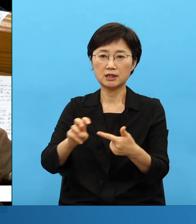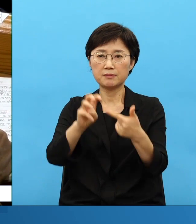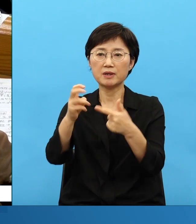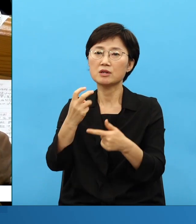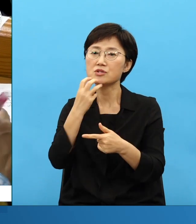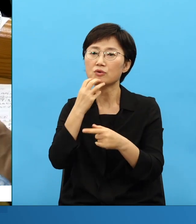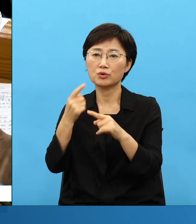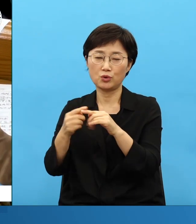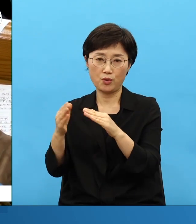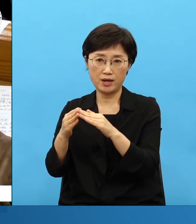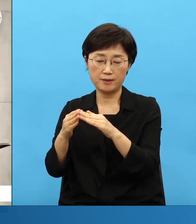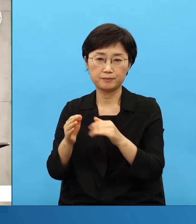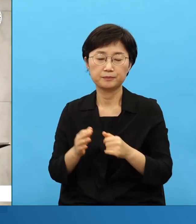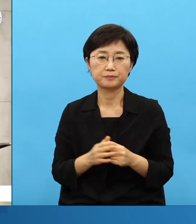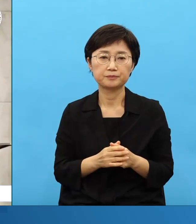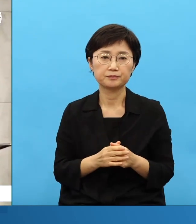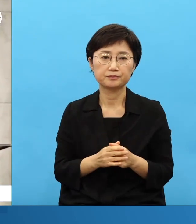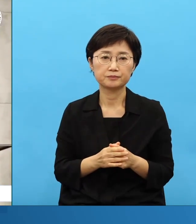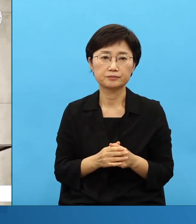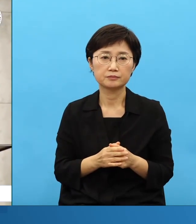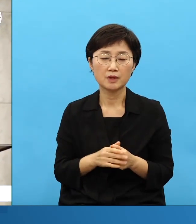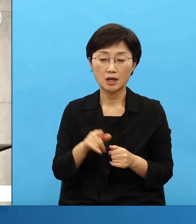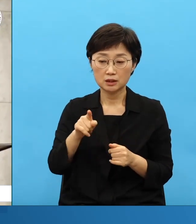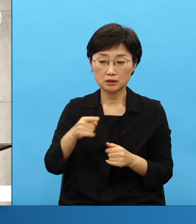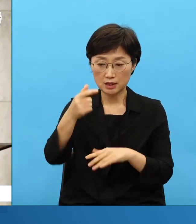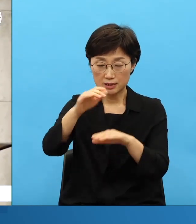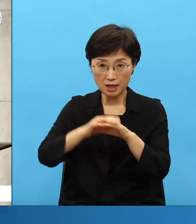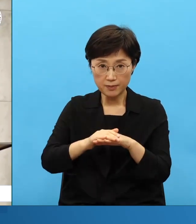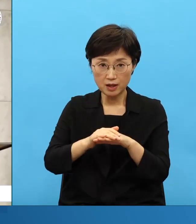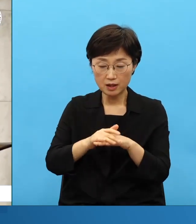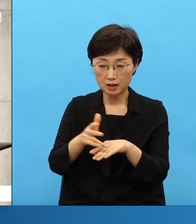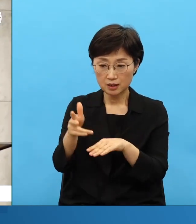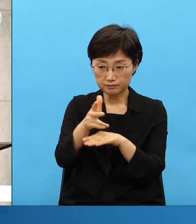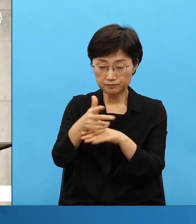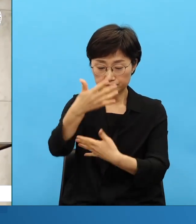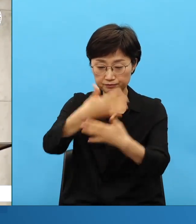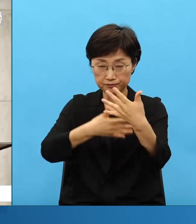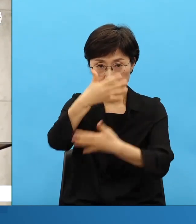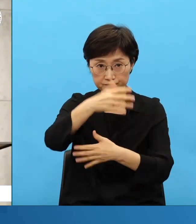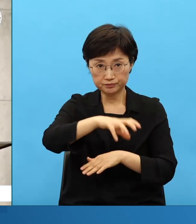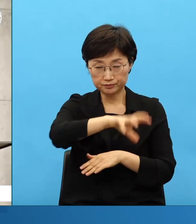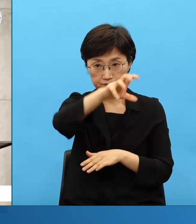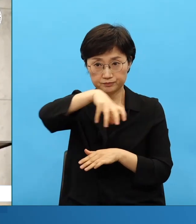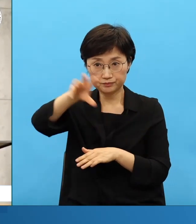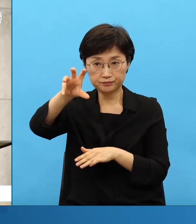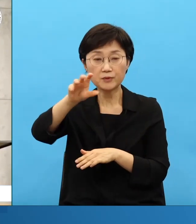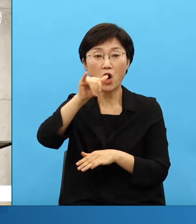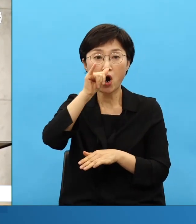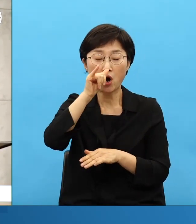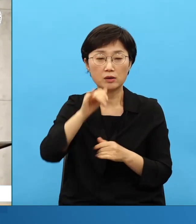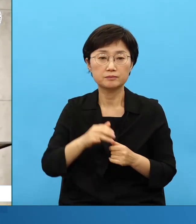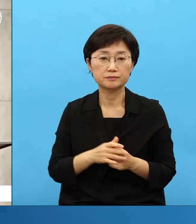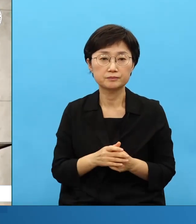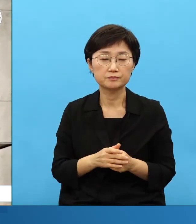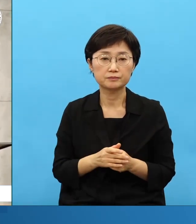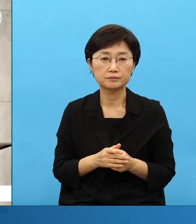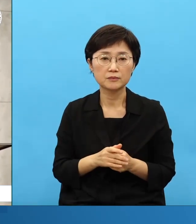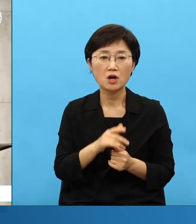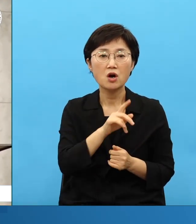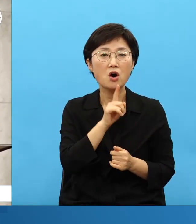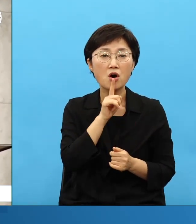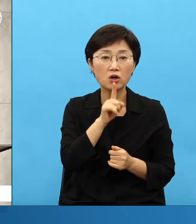열립니다. RUTC TV와 유튜브 채널 위다락, RUTC TV를 통해 생중계되며